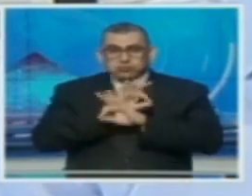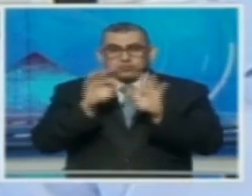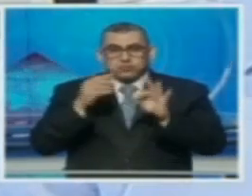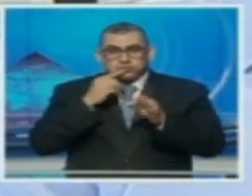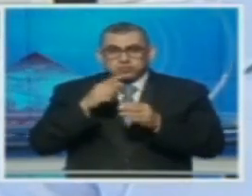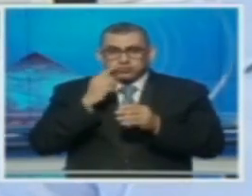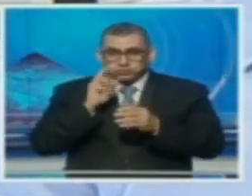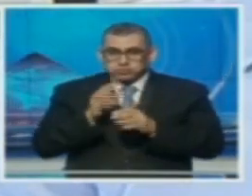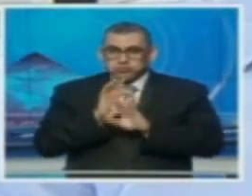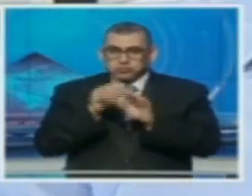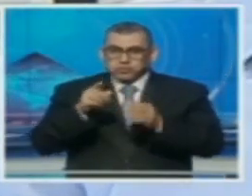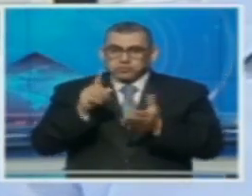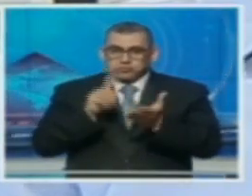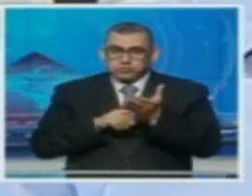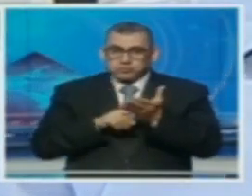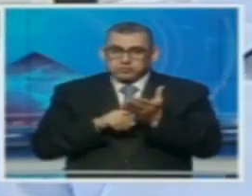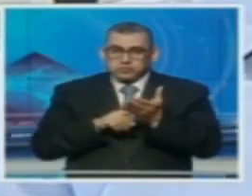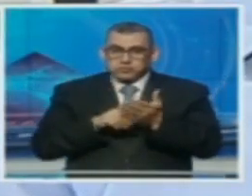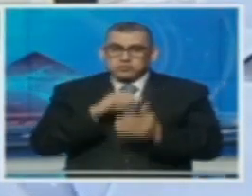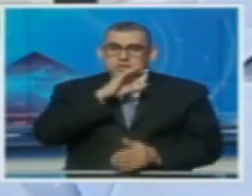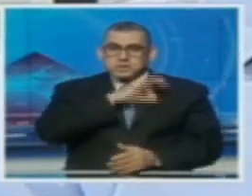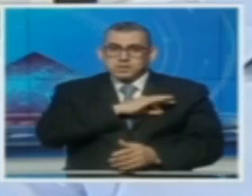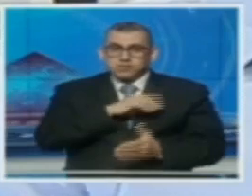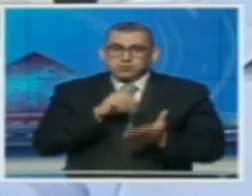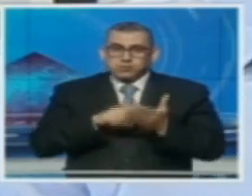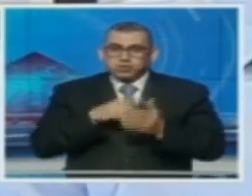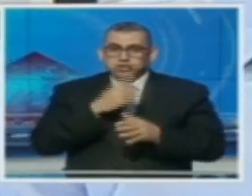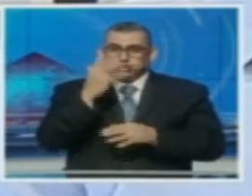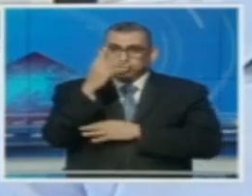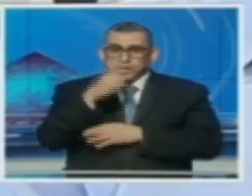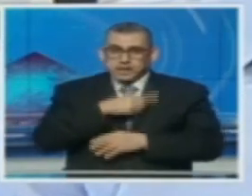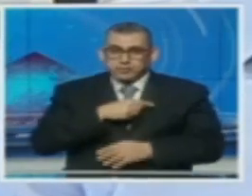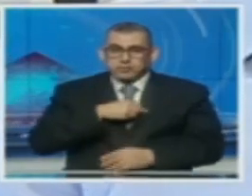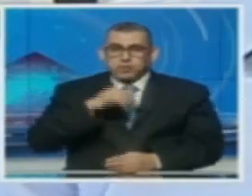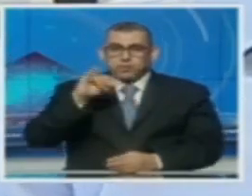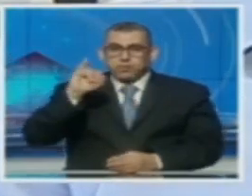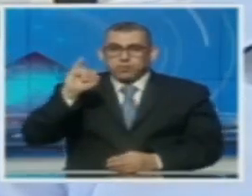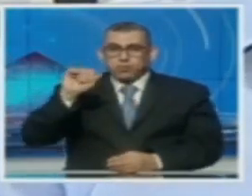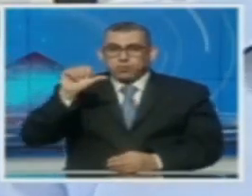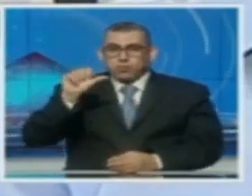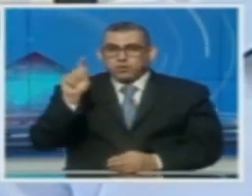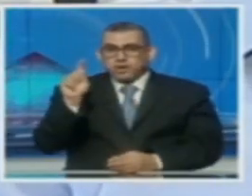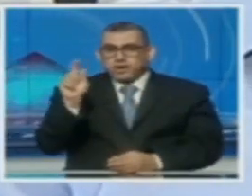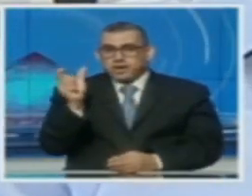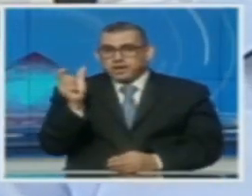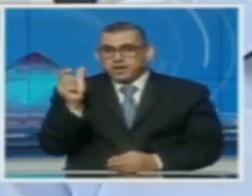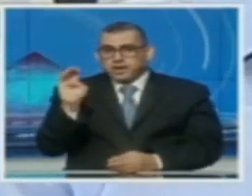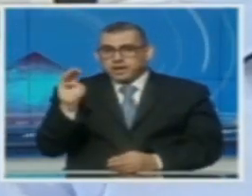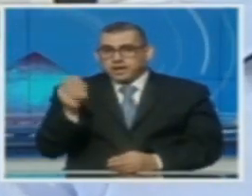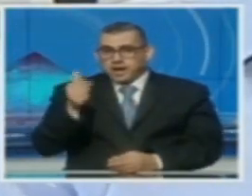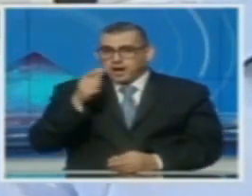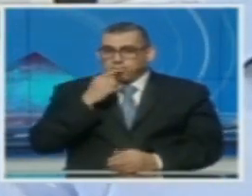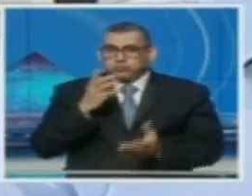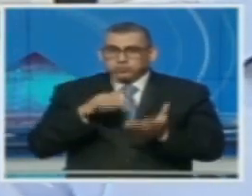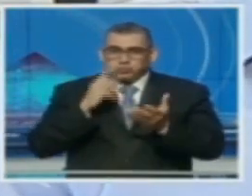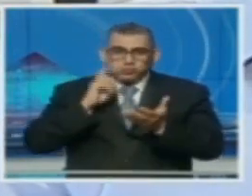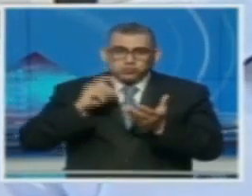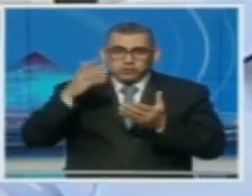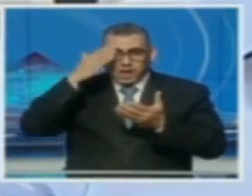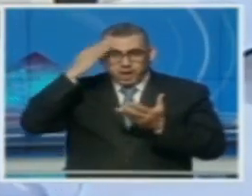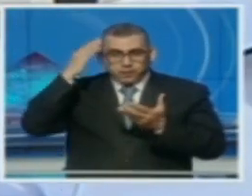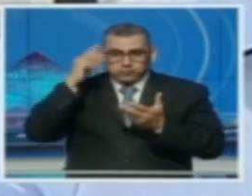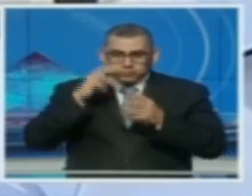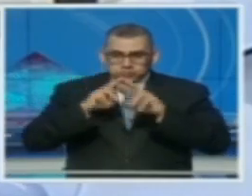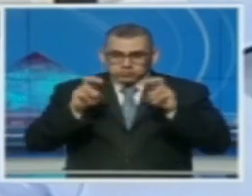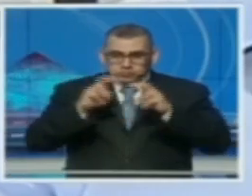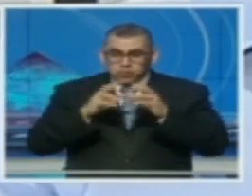للبحوث، ودي كانت برضو احد فوائد شجرة المورينجا، انها جمعت ما بين لفيف من العلماء في جميع المؤسسات البحثية